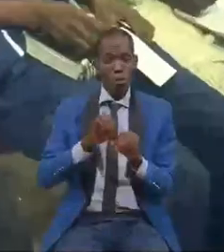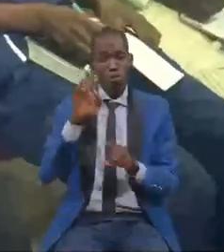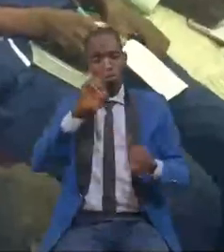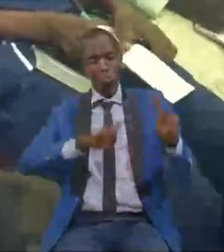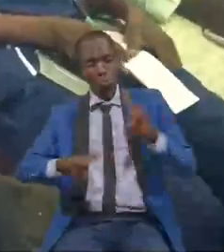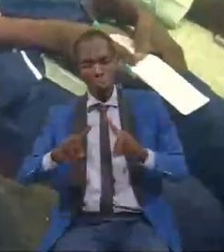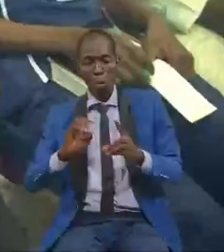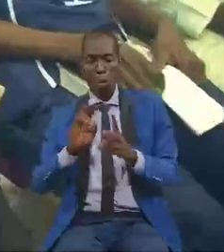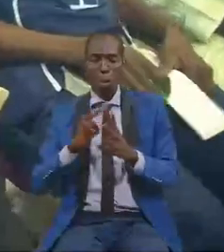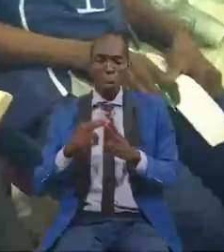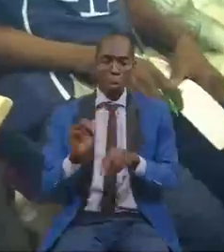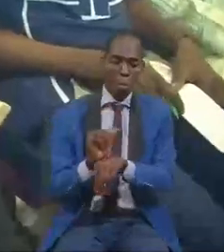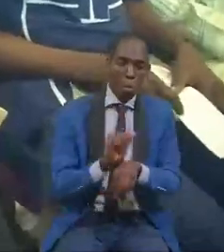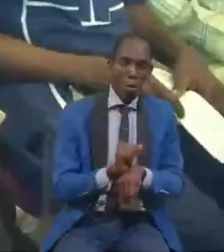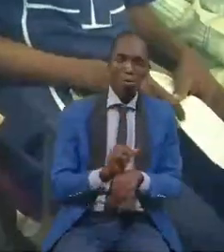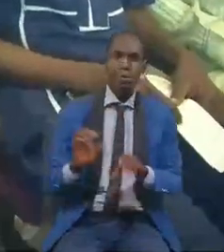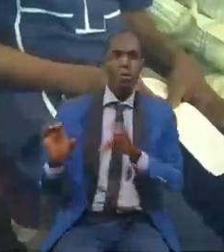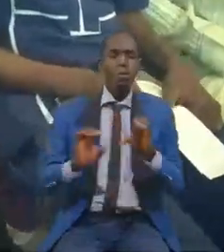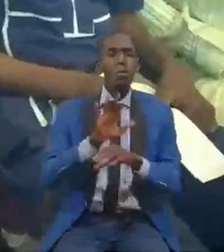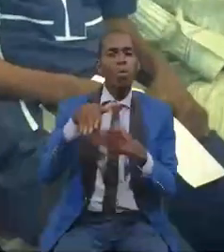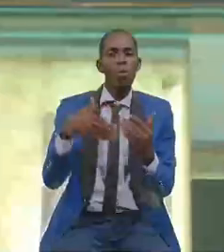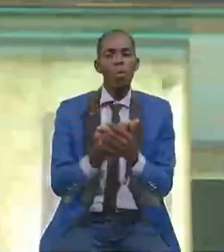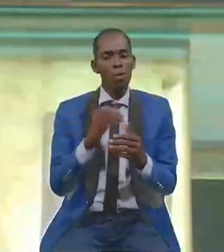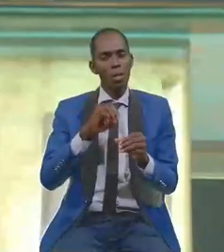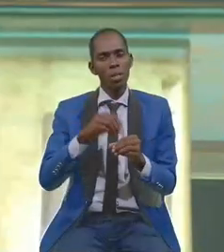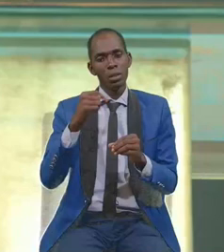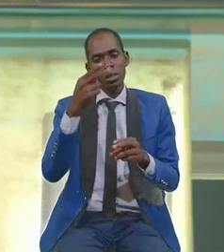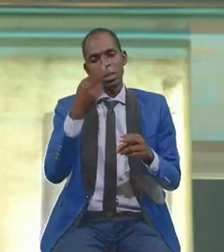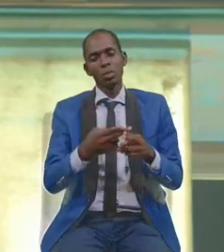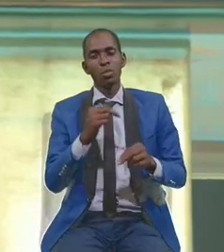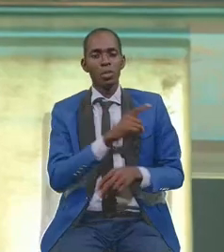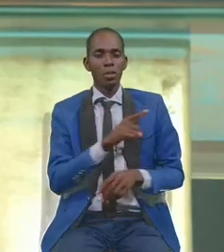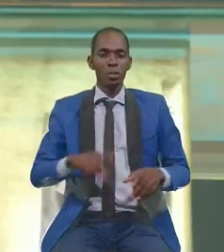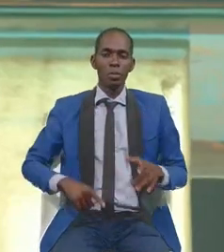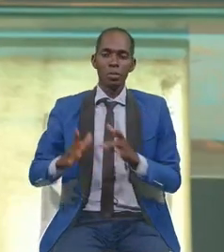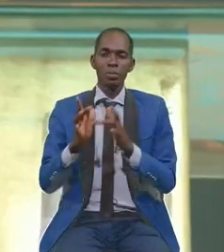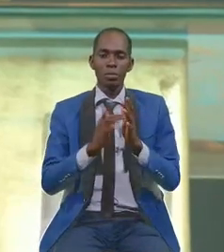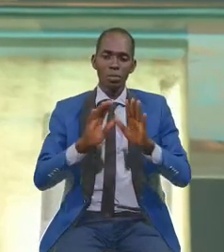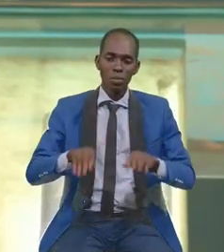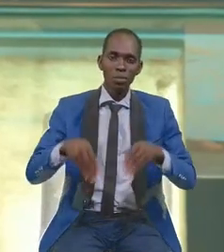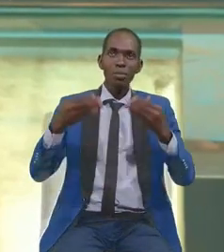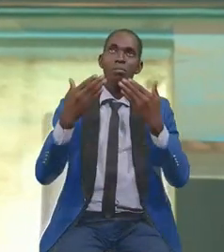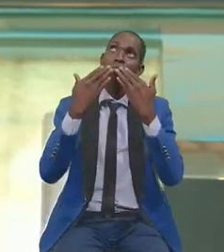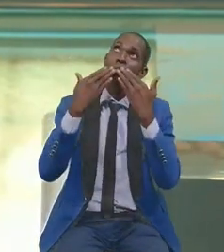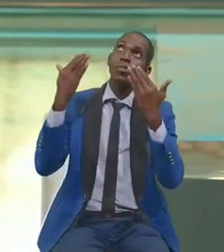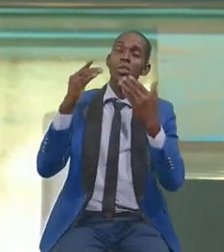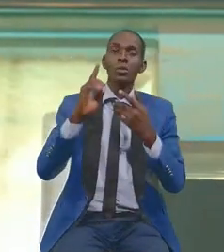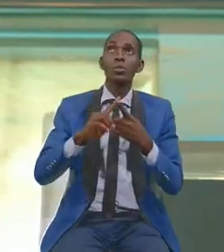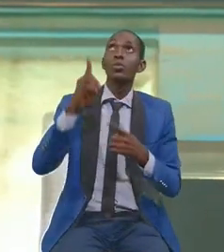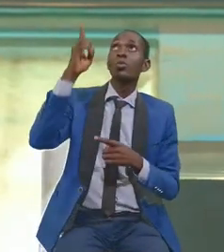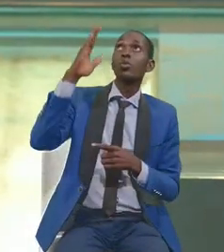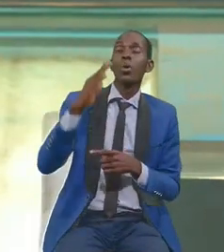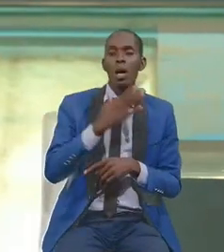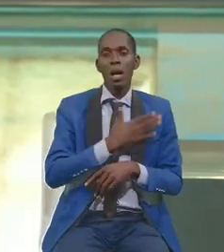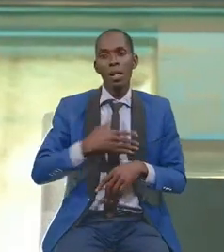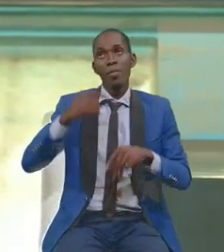œuvre, faites tout au nom du Seigneur Jésus, en rendant par lui des actions de grâce à Dieu le